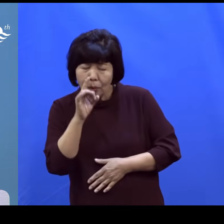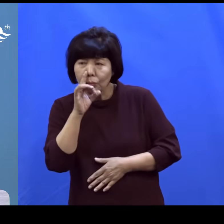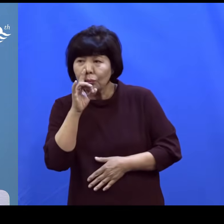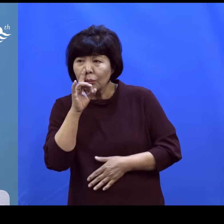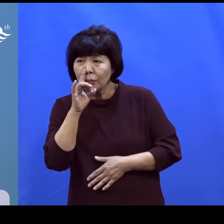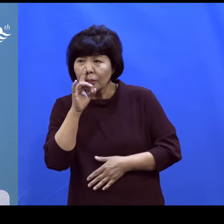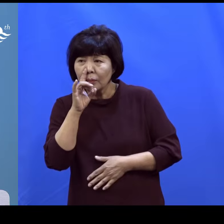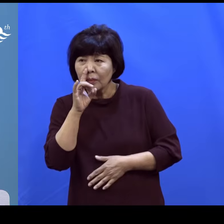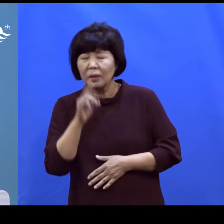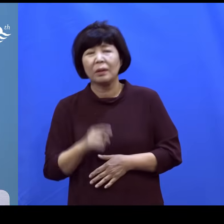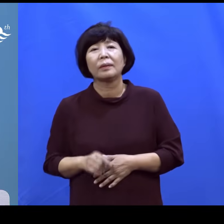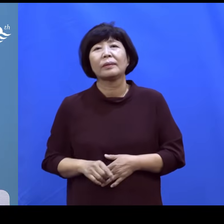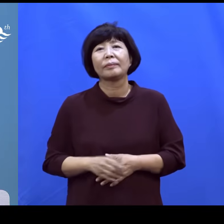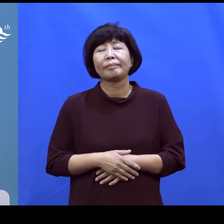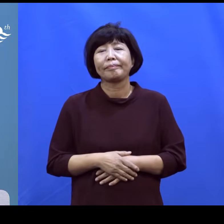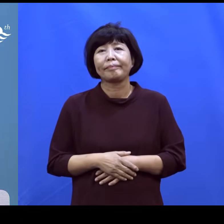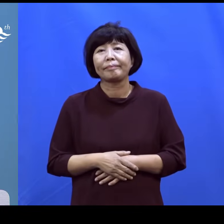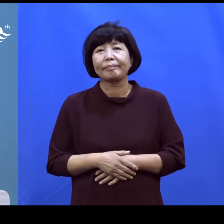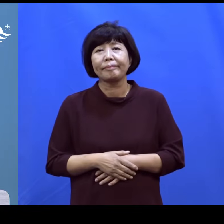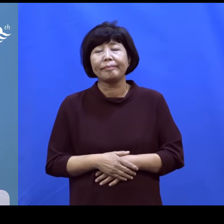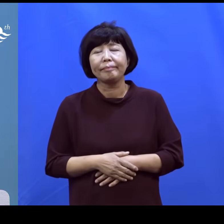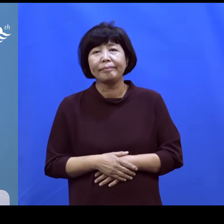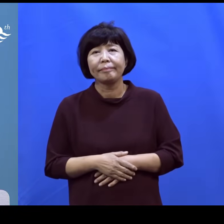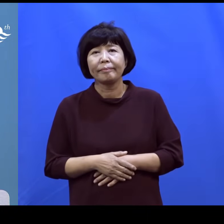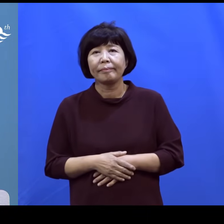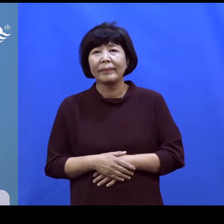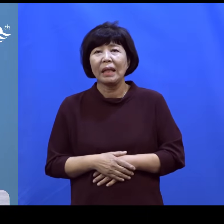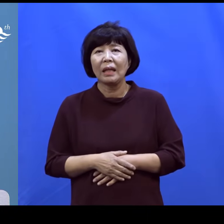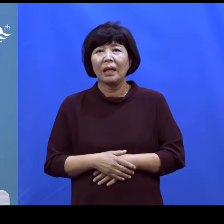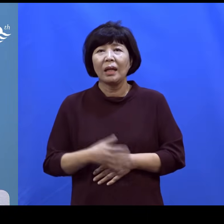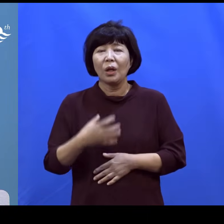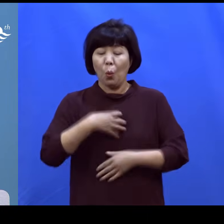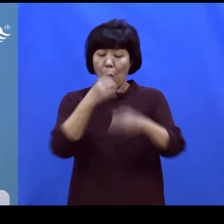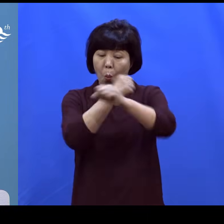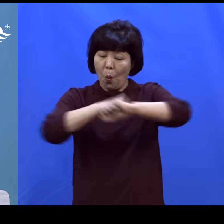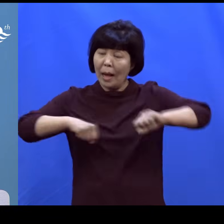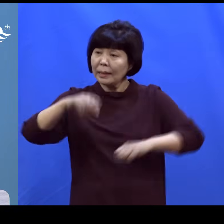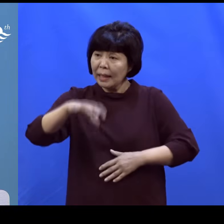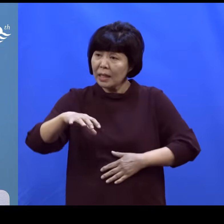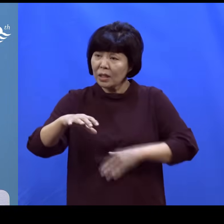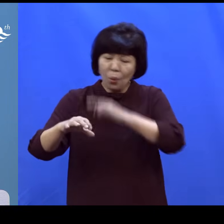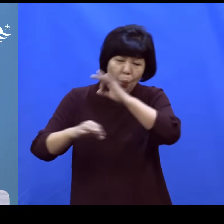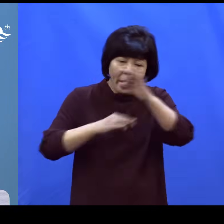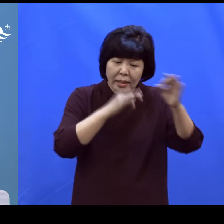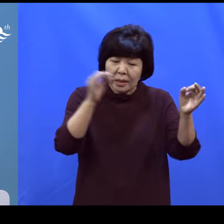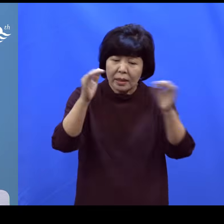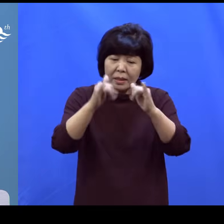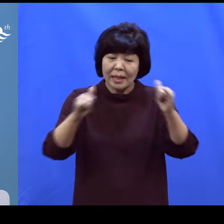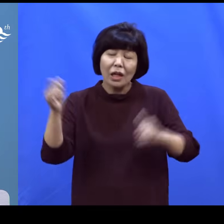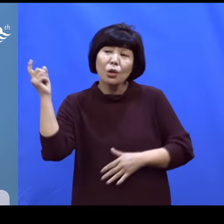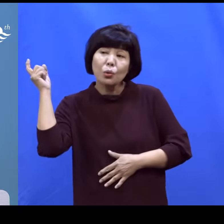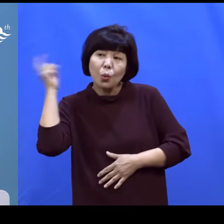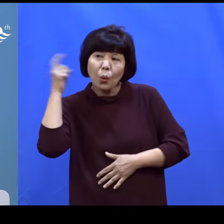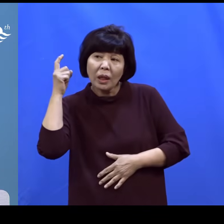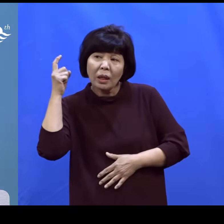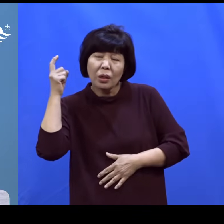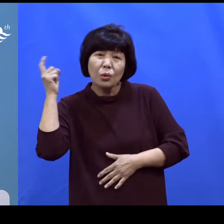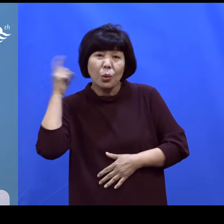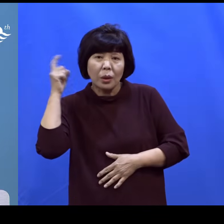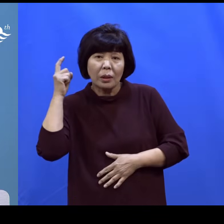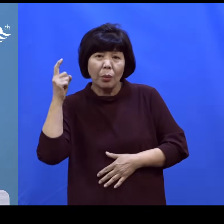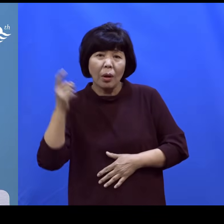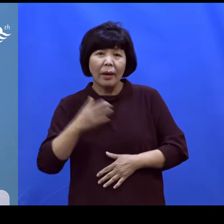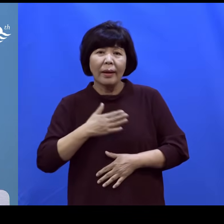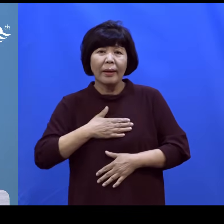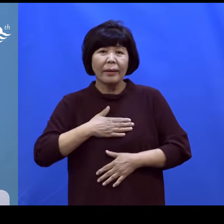소리라는 게 뭘까요? 여러분, 소리는 형체가 없어요. 존재가 없어요. 소리로만 존재하는 거예요. 그게 사명이란 말이죠. 여러분, 특별히